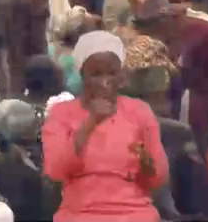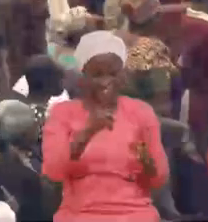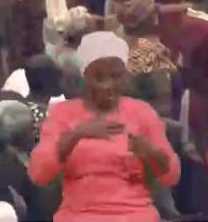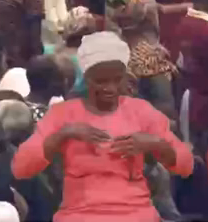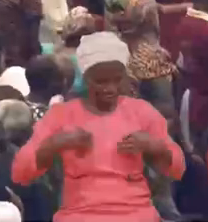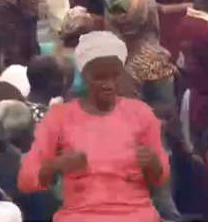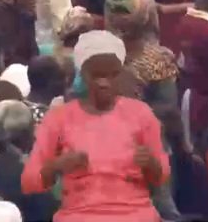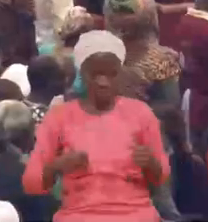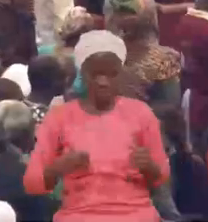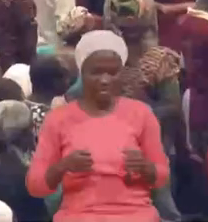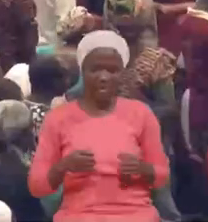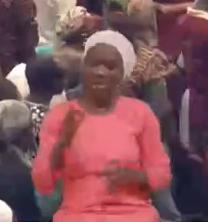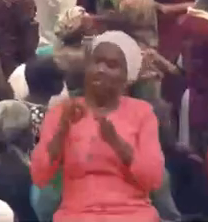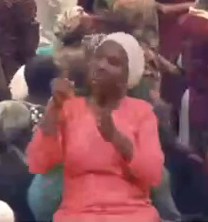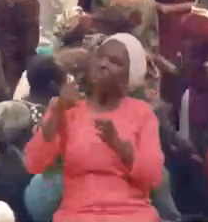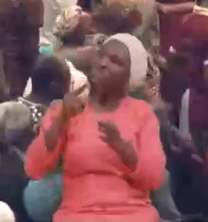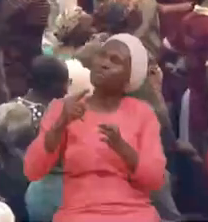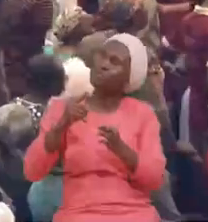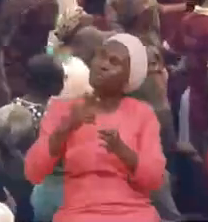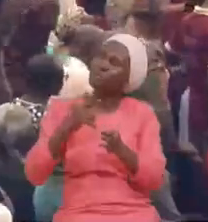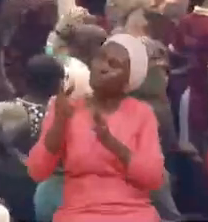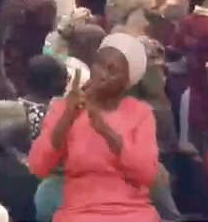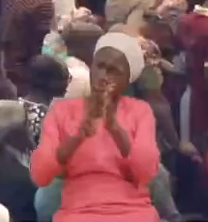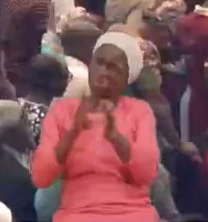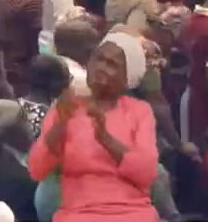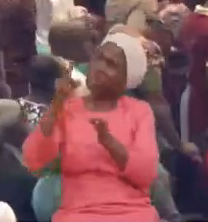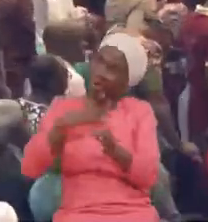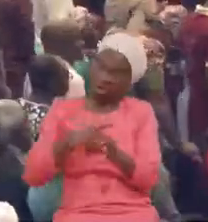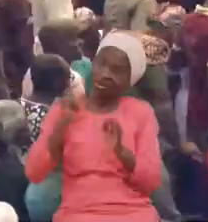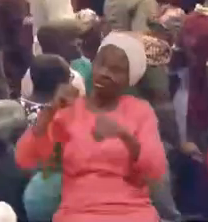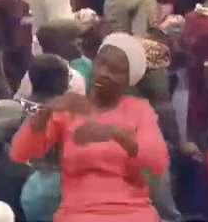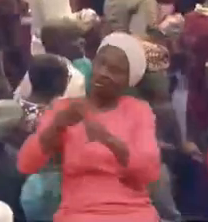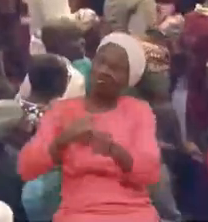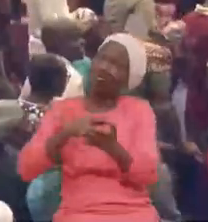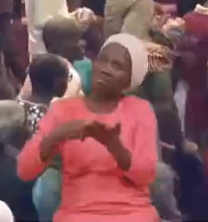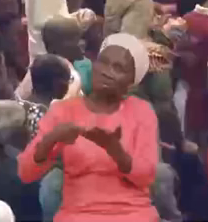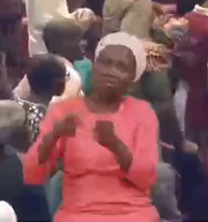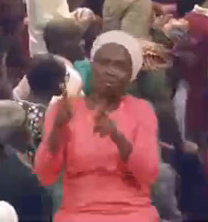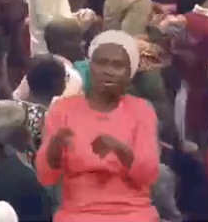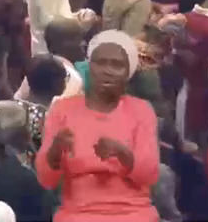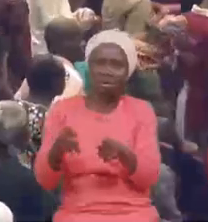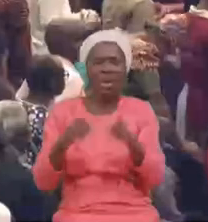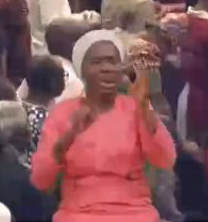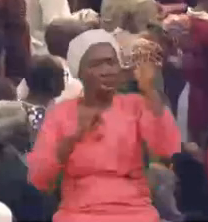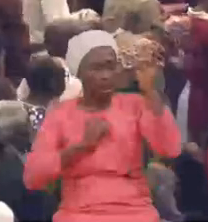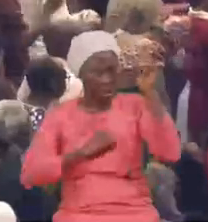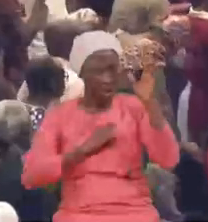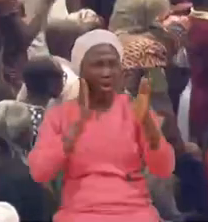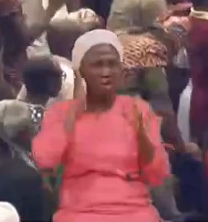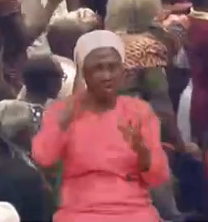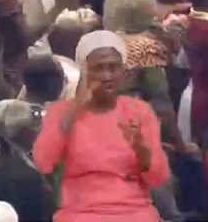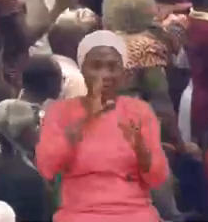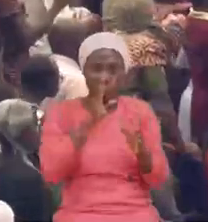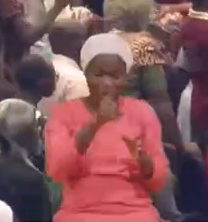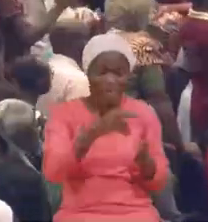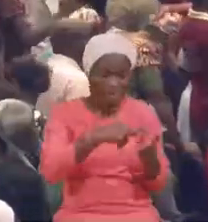Si tu le veux, tu peux me rendre juste. Je le veux, sois juste. Si